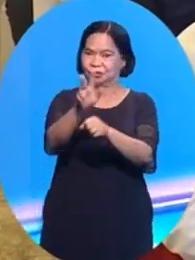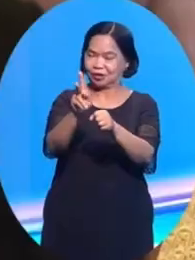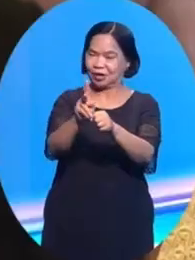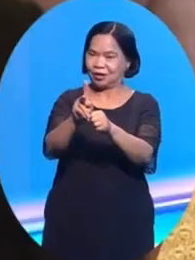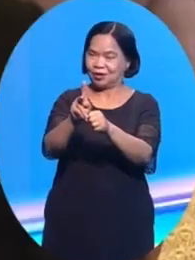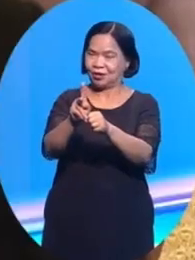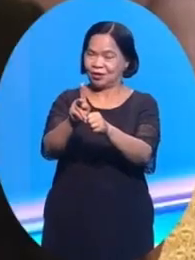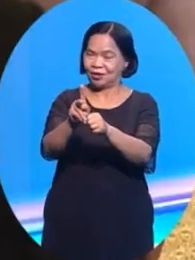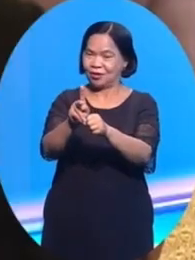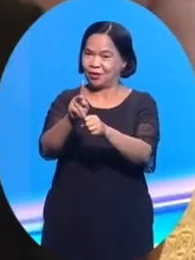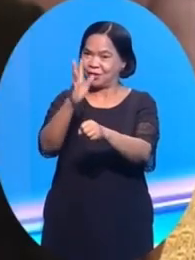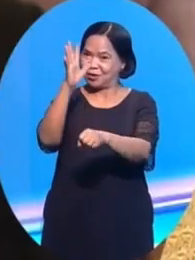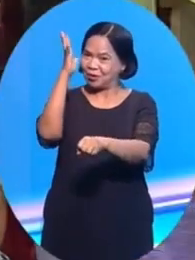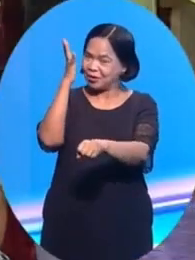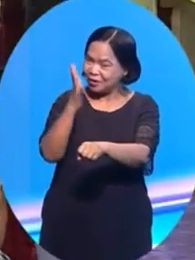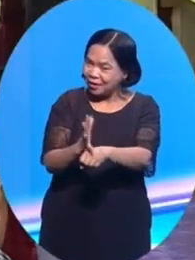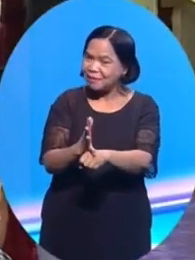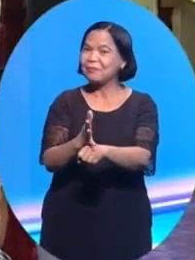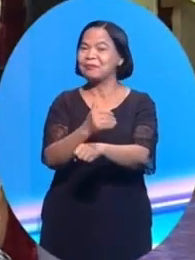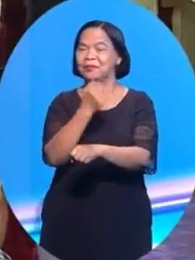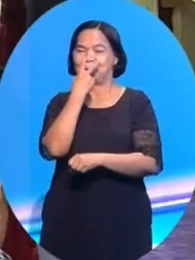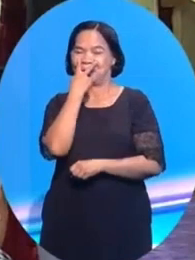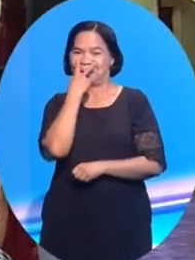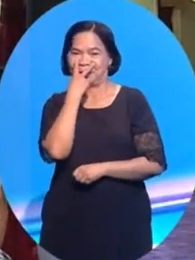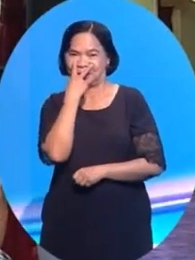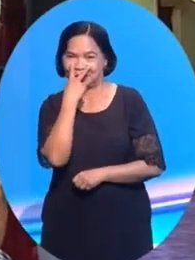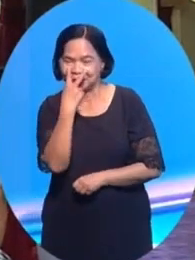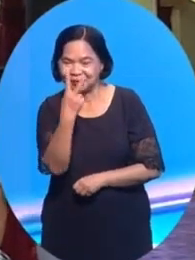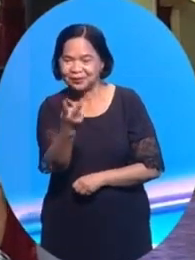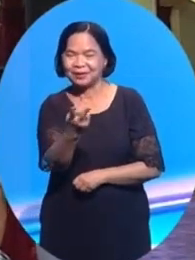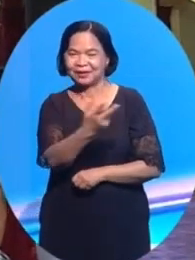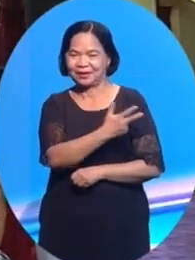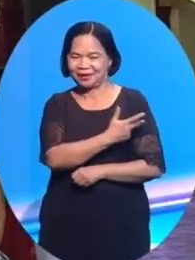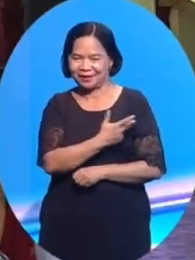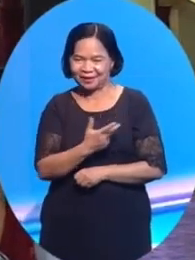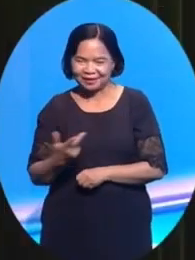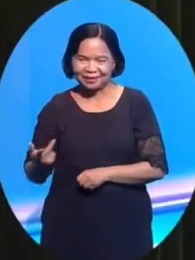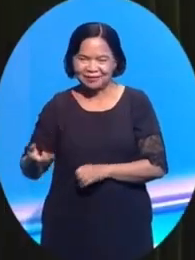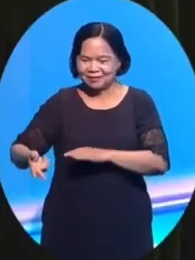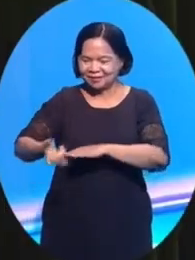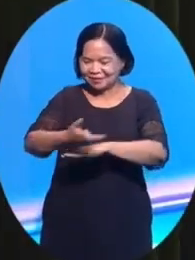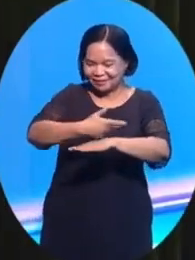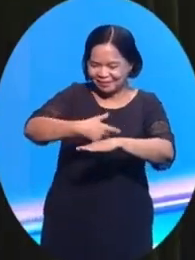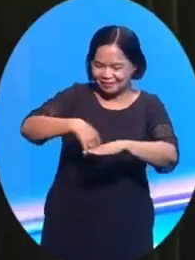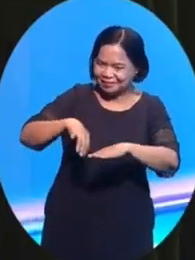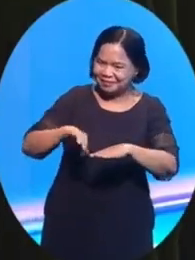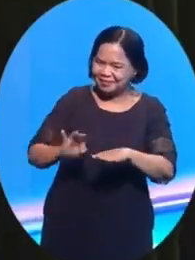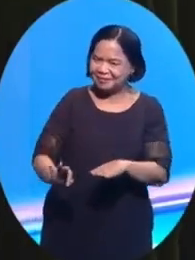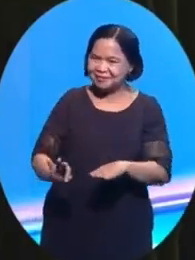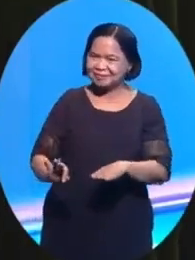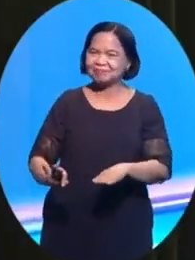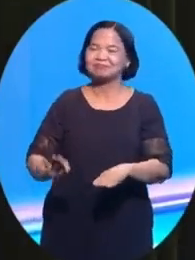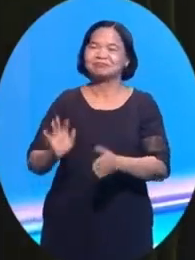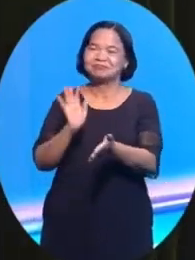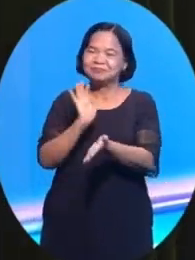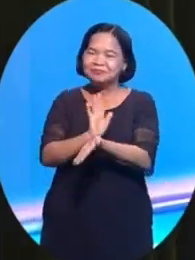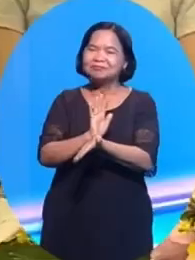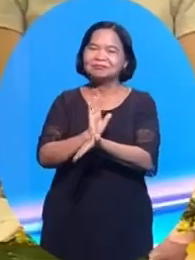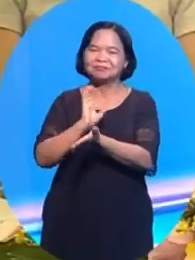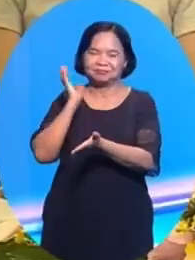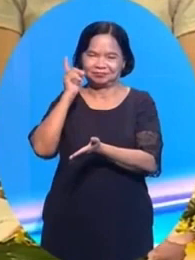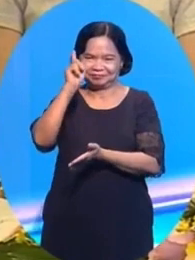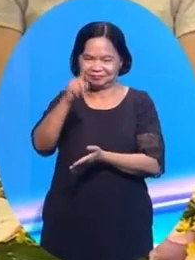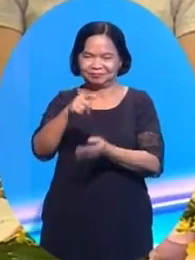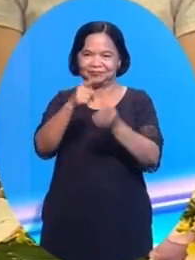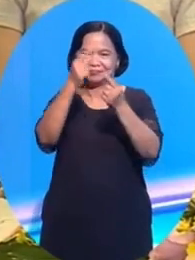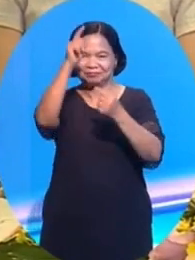dự kiến sẽ thu hút hơn 50.000 người xem trực tiếp khán giả sẽ được hòa mình vào một không gian nghệ thuật đặc sắc mang đẳng cấp quốc tế với